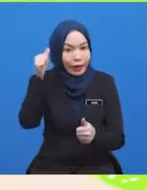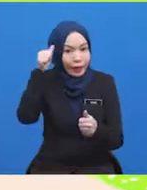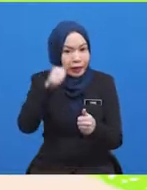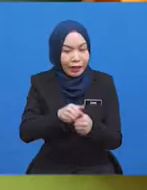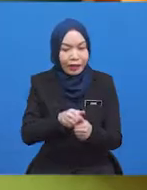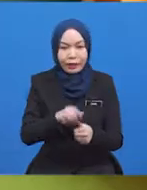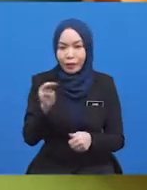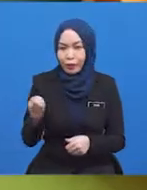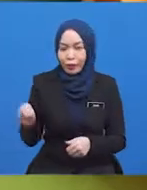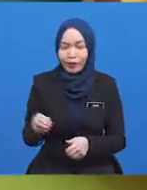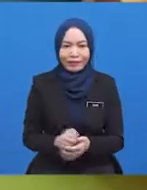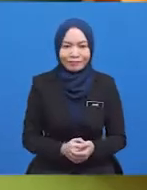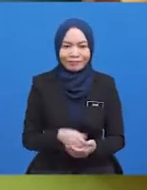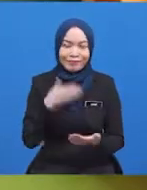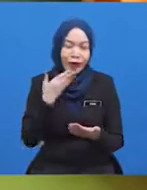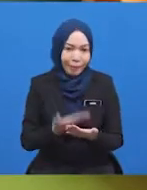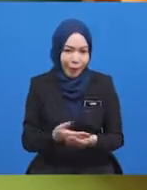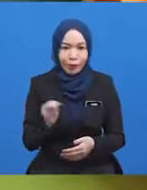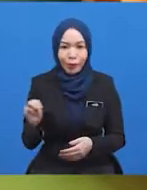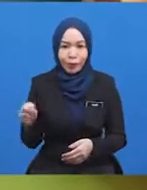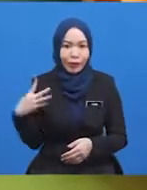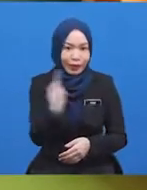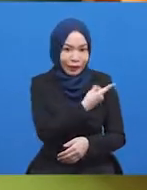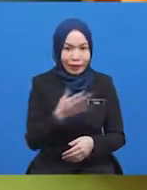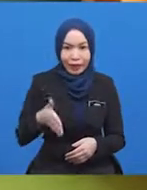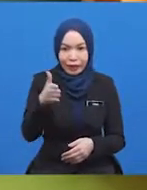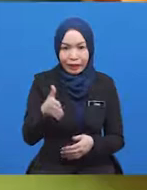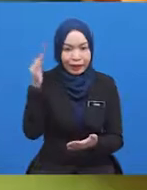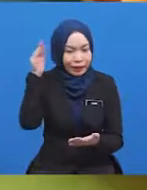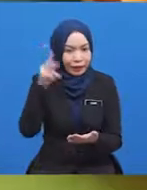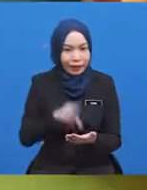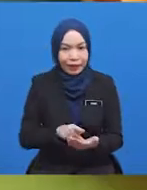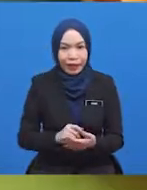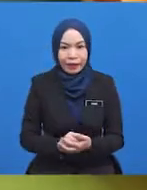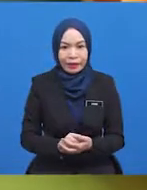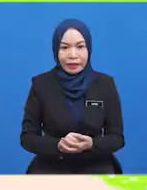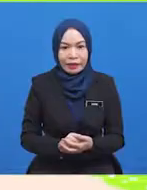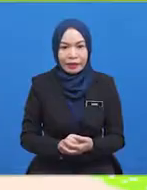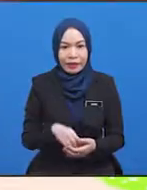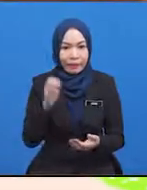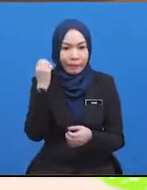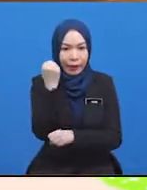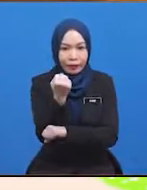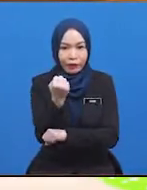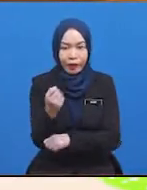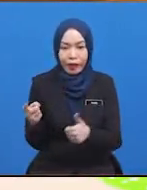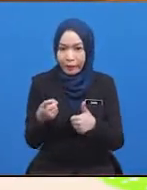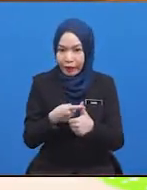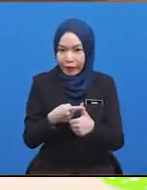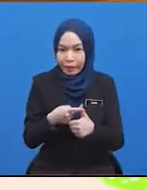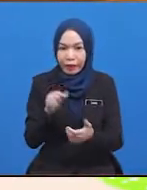murid-murid. Baiklah murid-murid, kita akan mengenal pasti batuan yang pertama, iaitu